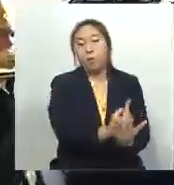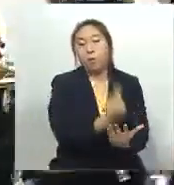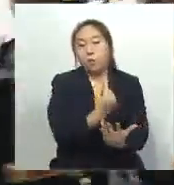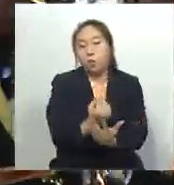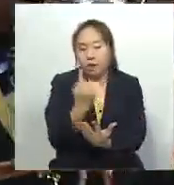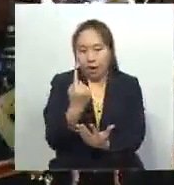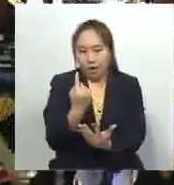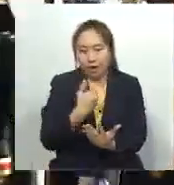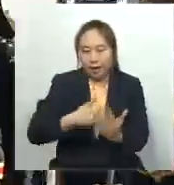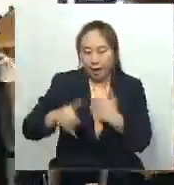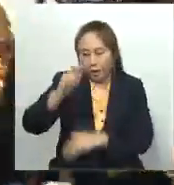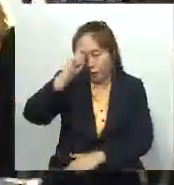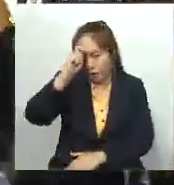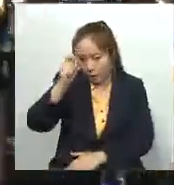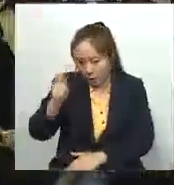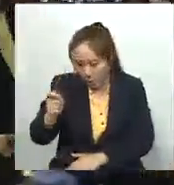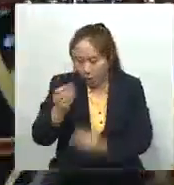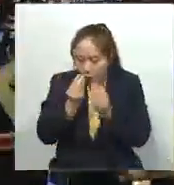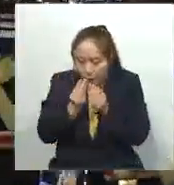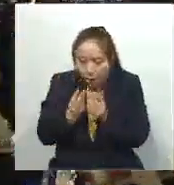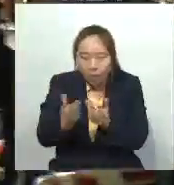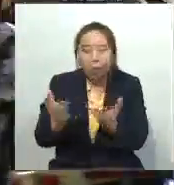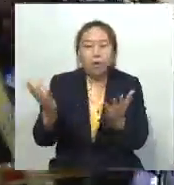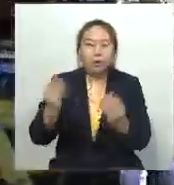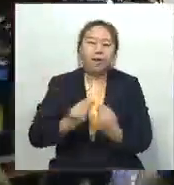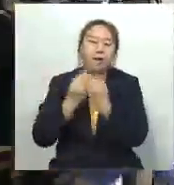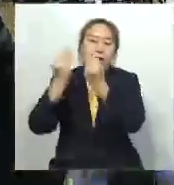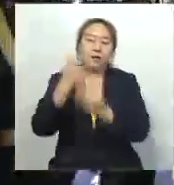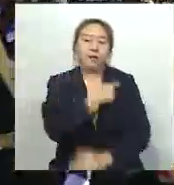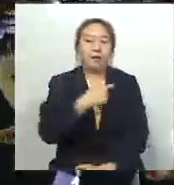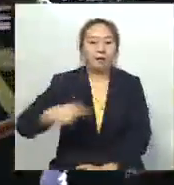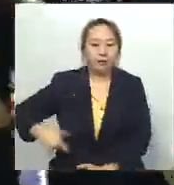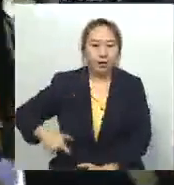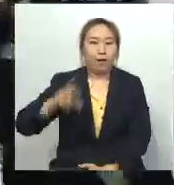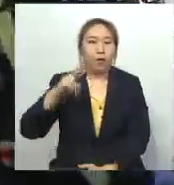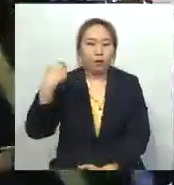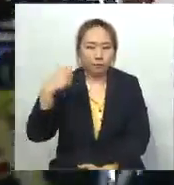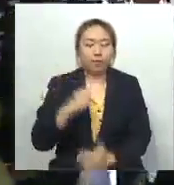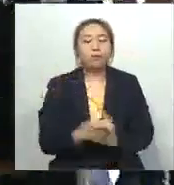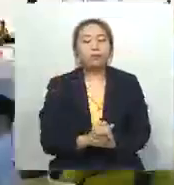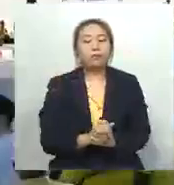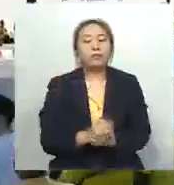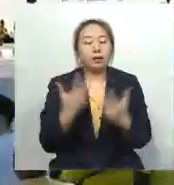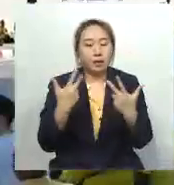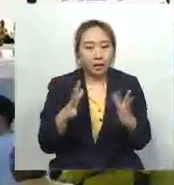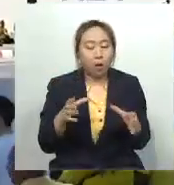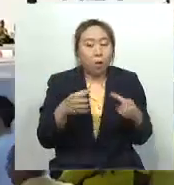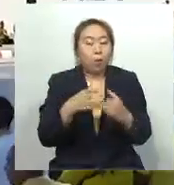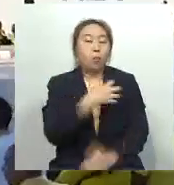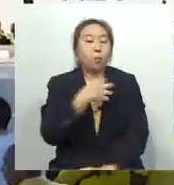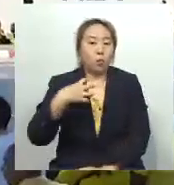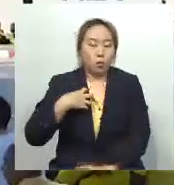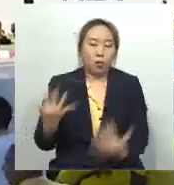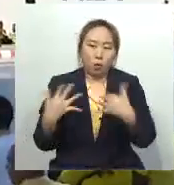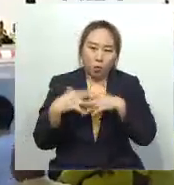ทูตในการกราบบังคมทูลถวายพระพรชัยมงคลแด่พระบาทสมเด็จพระเจ้าอยู่หัวจากนั้นคณะทูตานุทูตจะเข้าร่ว